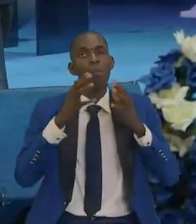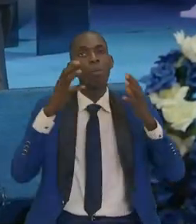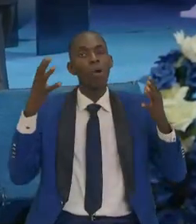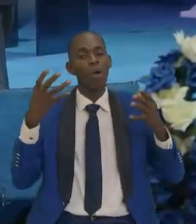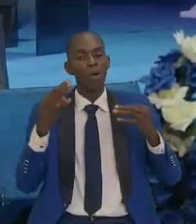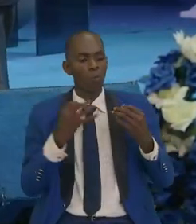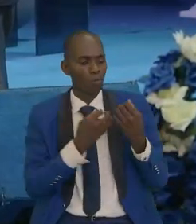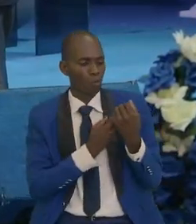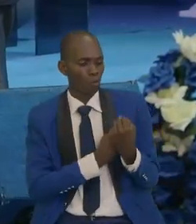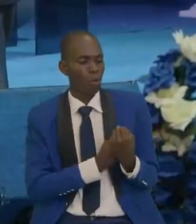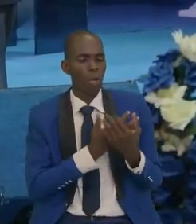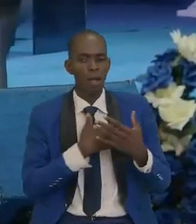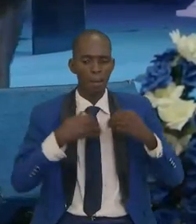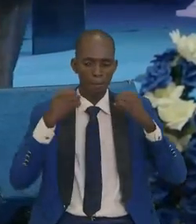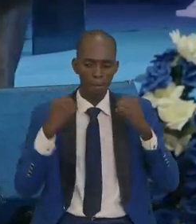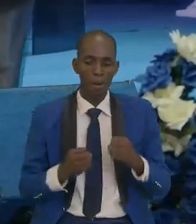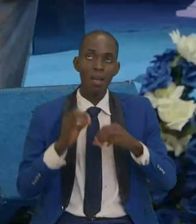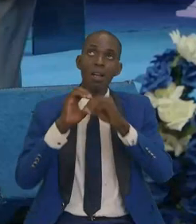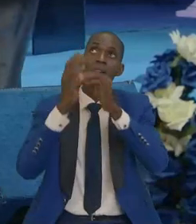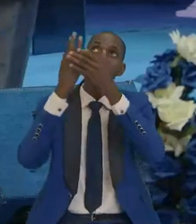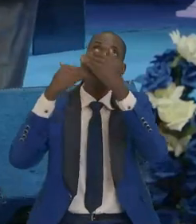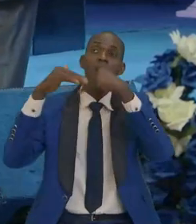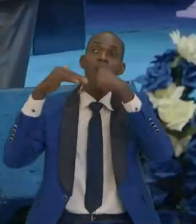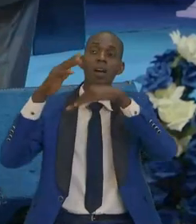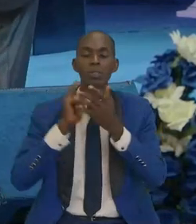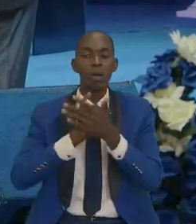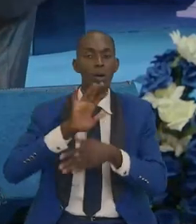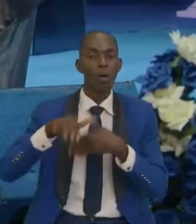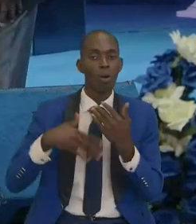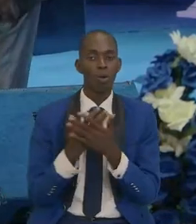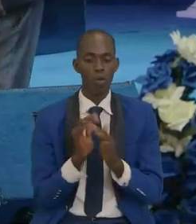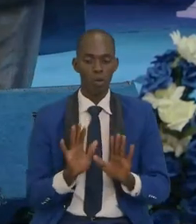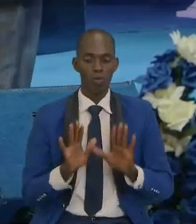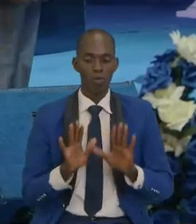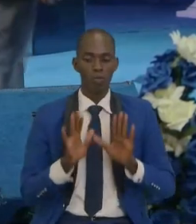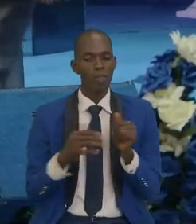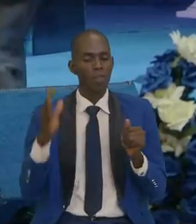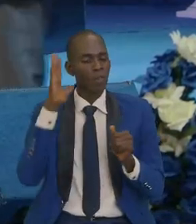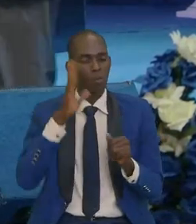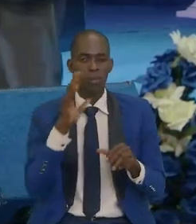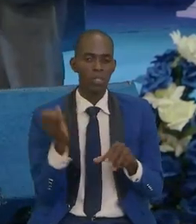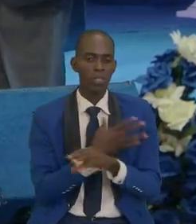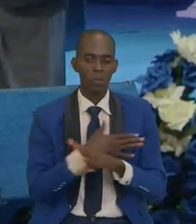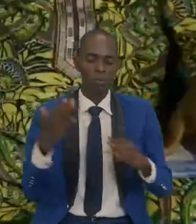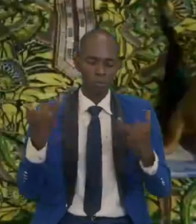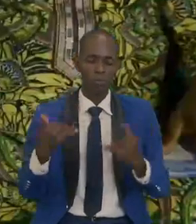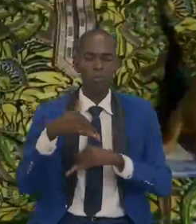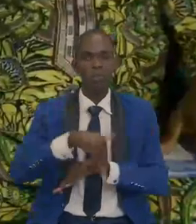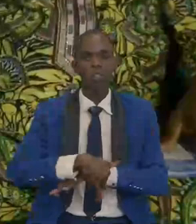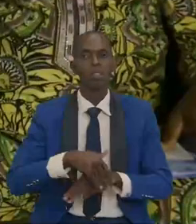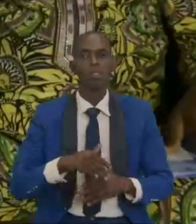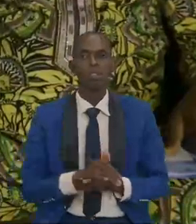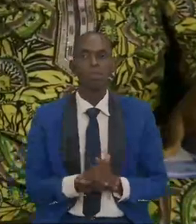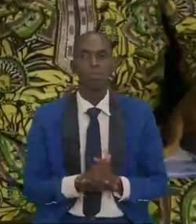Et Dieu a une abondance de courage, de force au ciel.